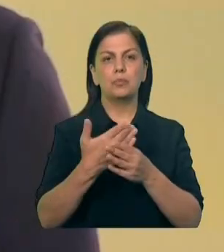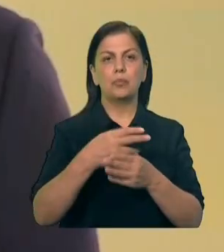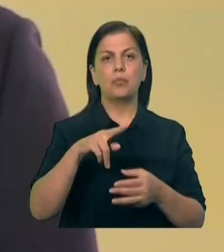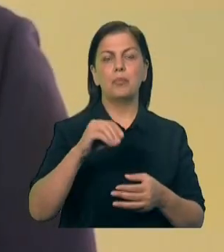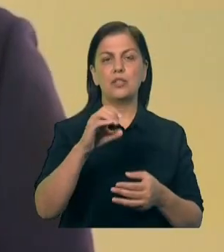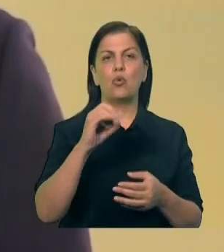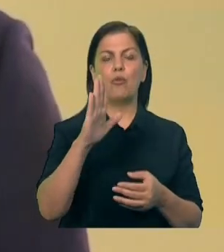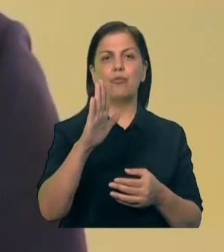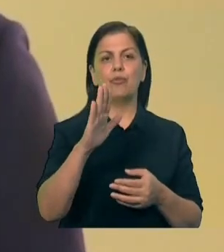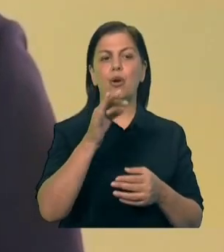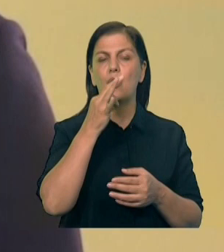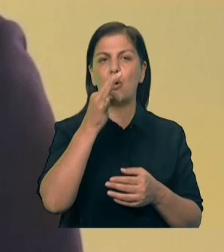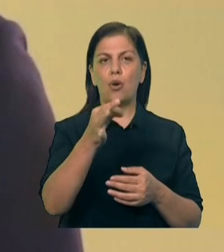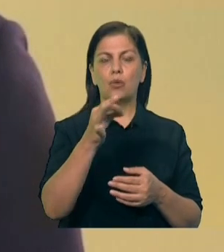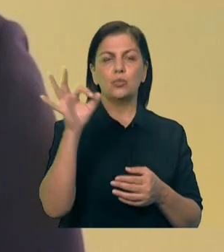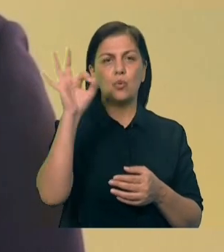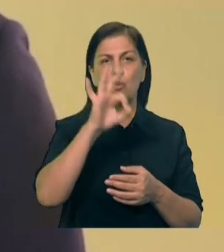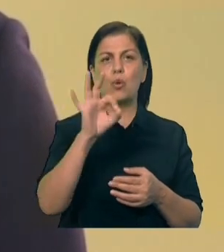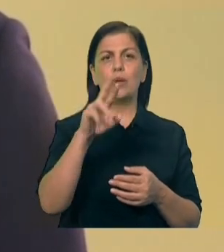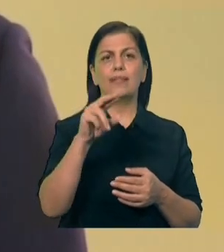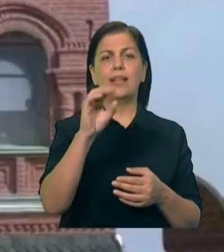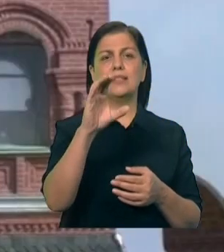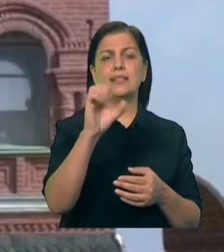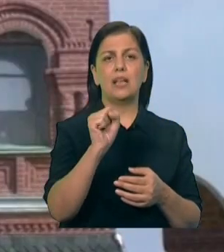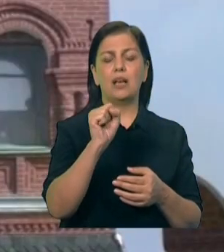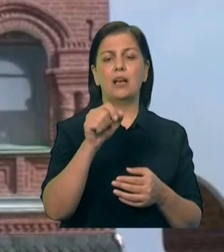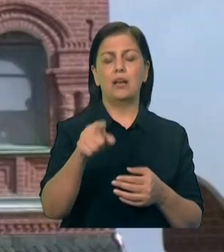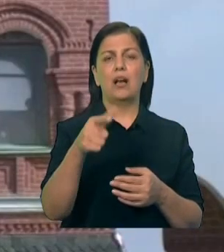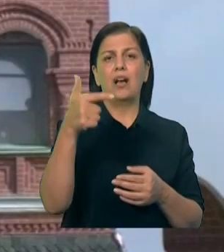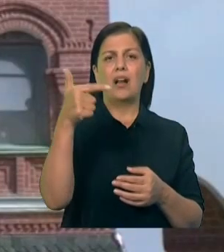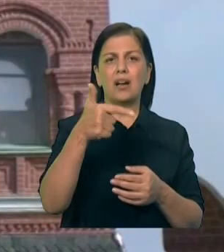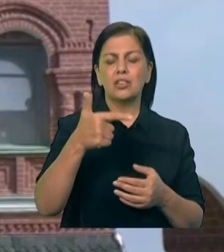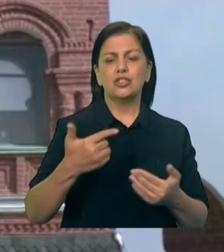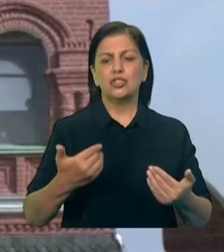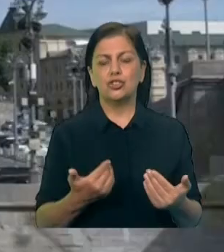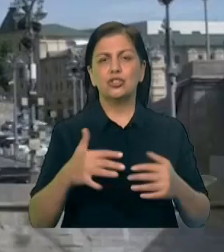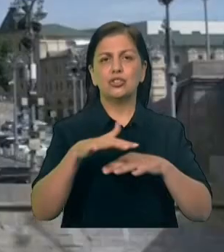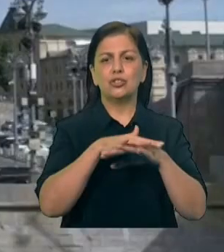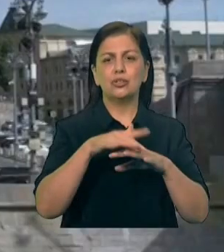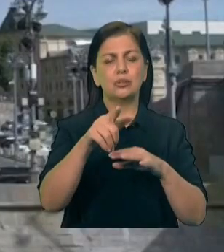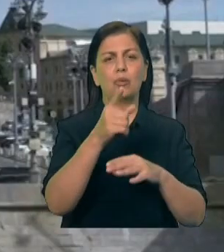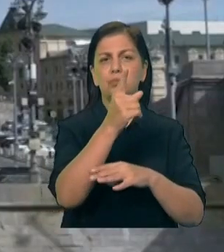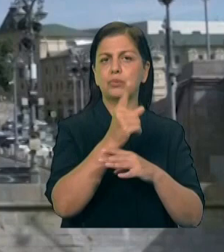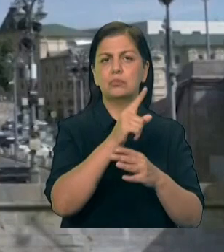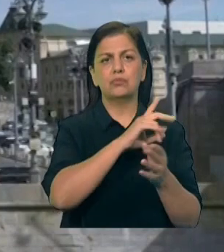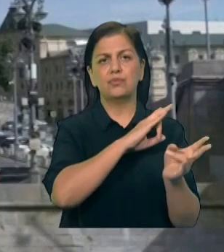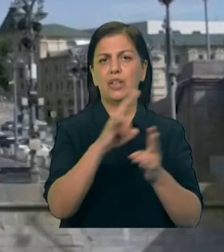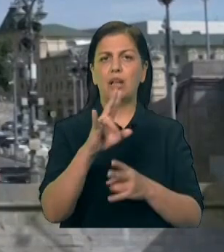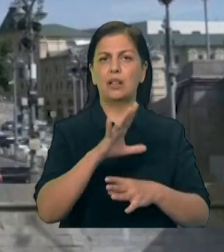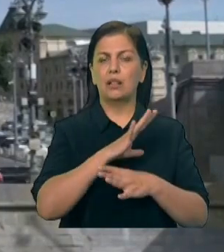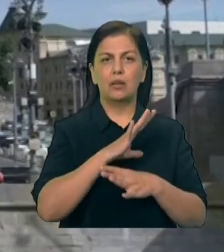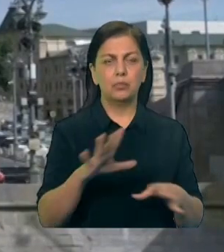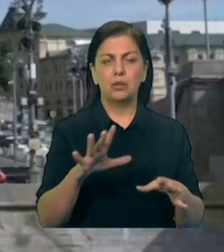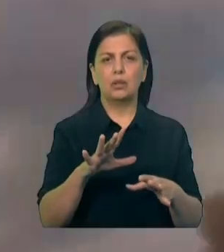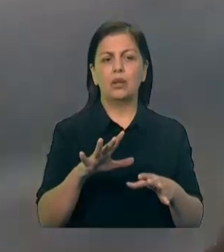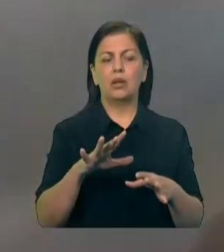Peskov Odessa'ya hücumla bağlı xəbərləri təkzib edib. Bildirib ki, onlar mülki əhali və ya mülki infrastrukturu hədəfə almayıblar. Peskovun sözlərinə görə Rusiya